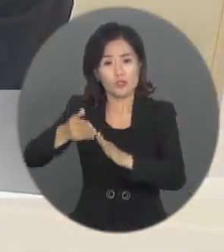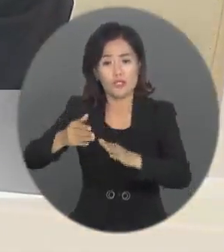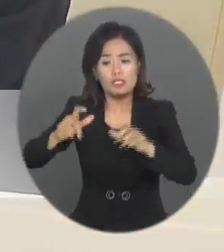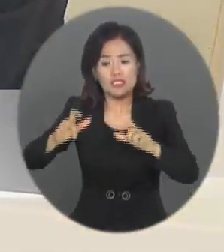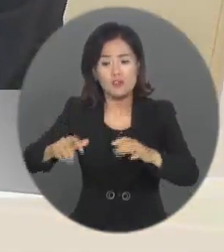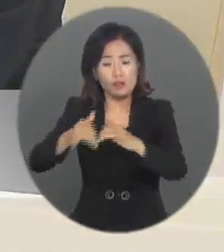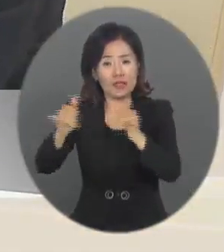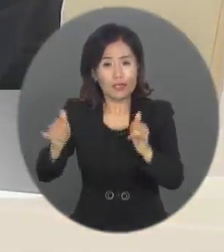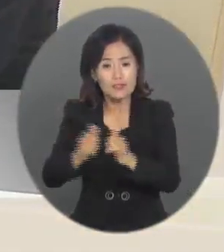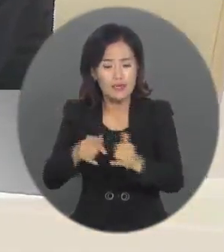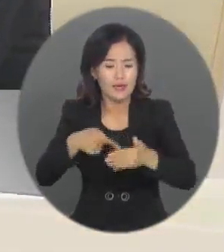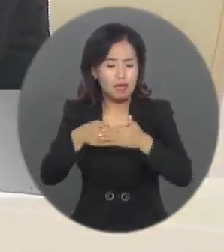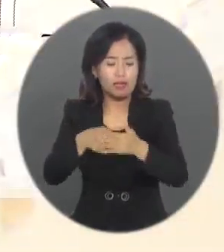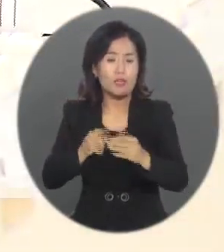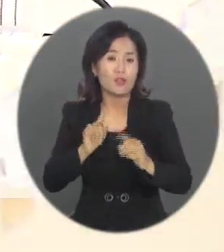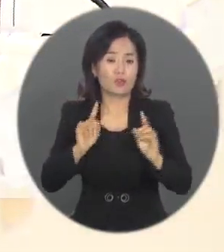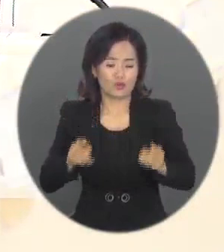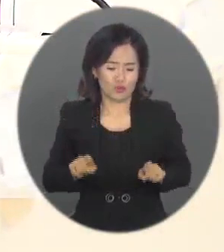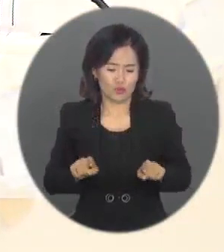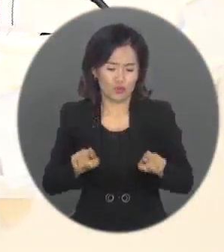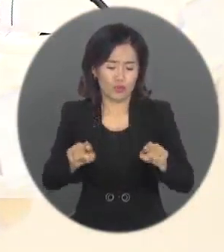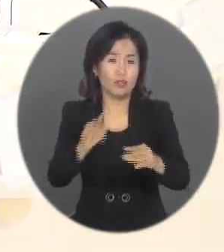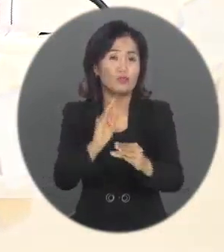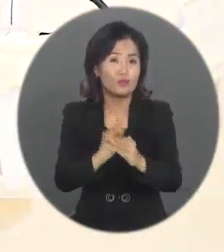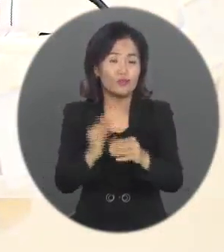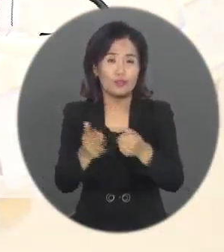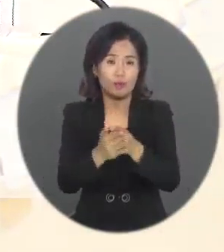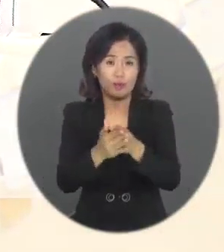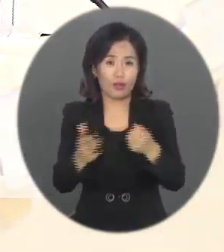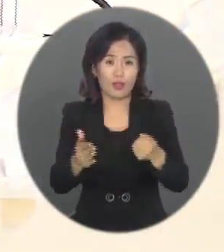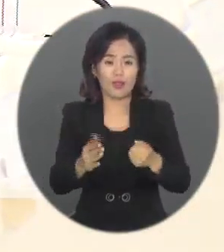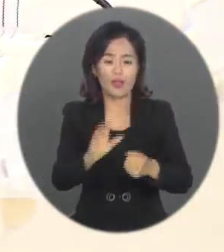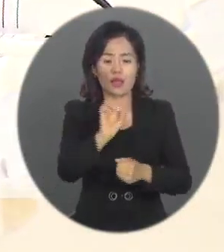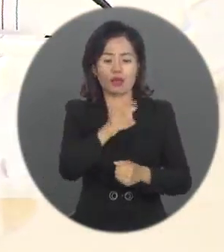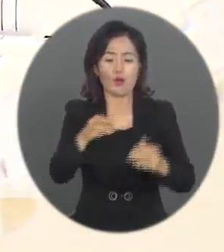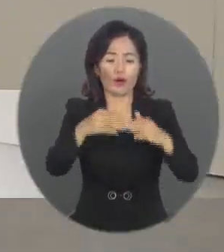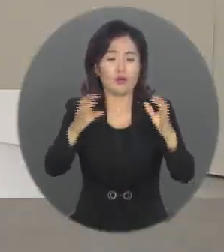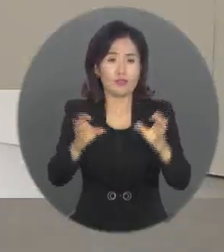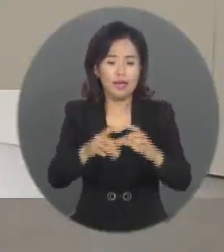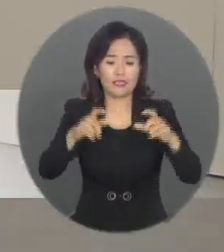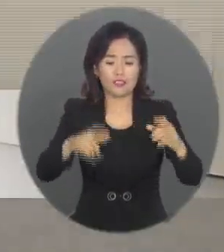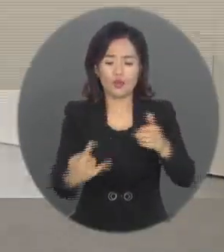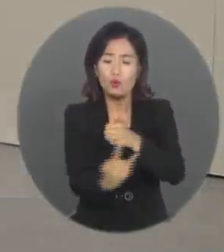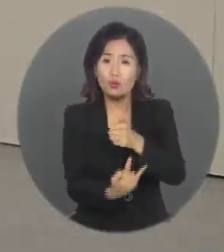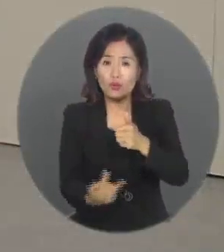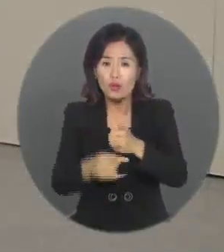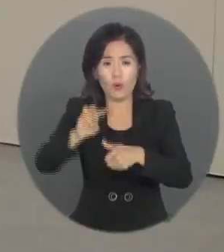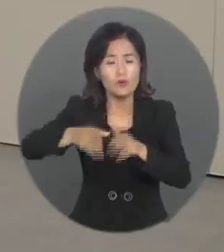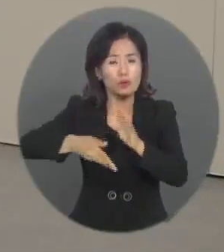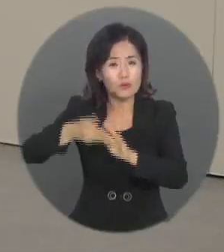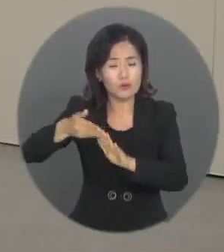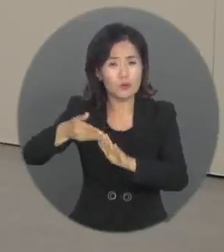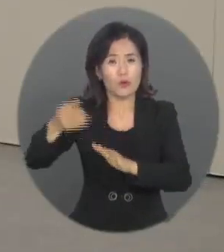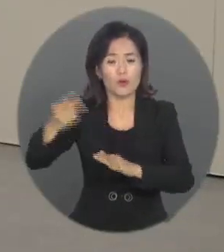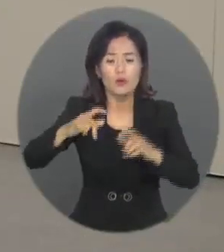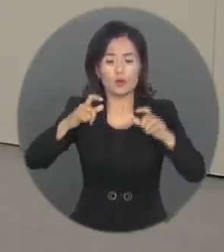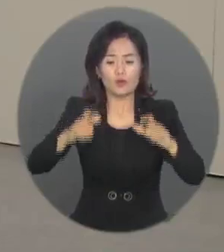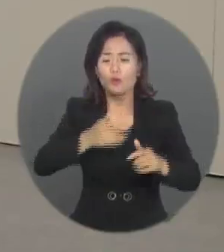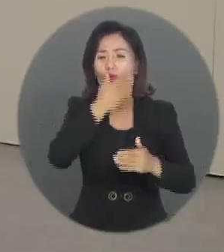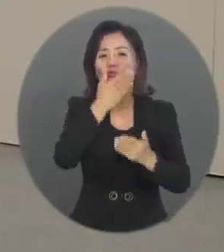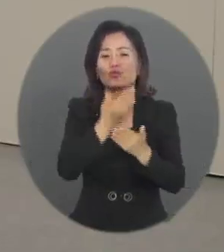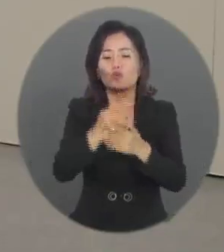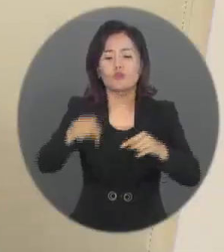시민사회 등은 강행을 주장하며 대립하고 있는 상황에서 여당 지역위원회가 광주시와 지역의